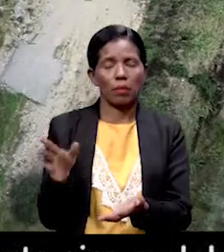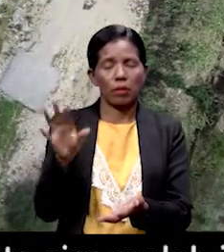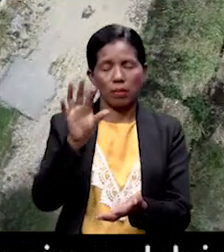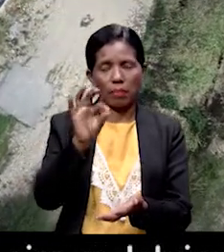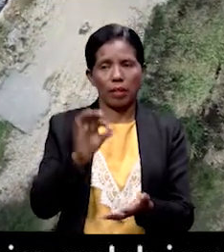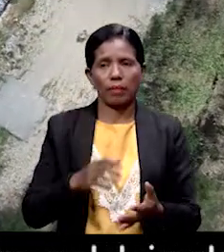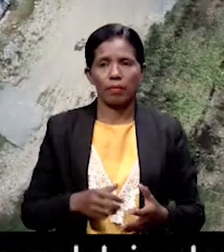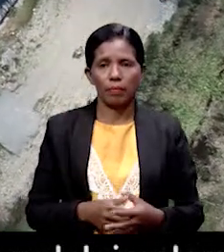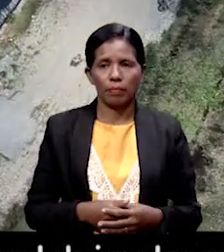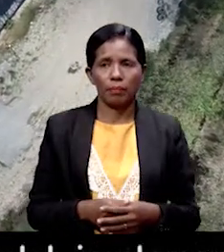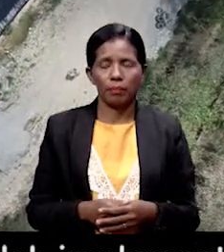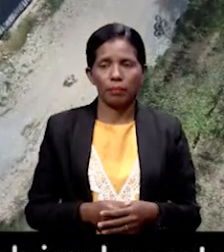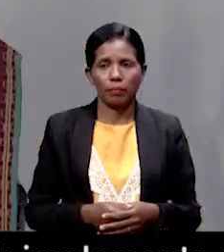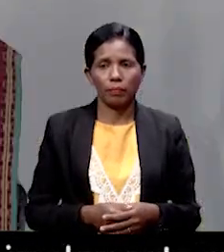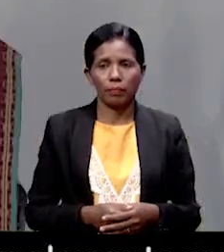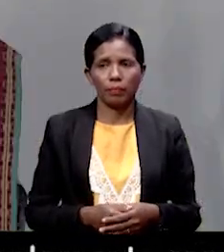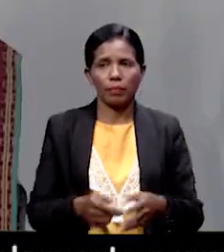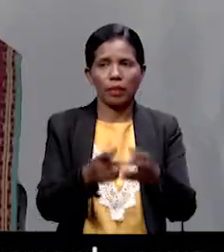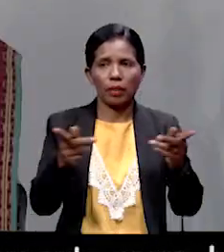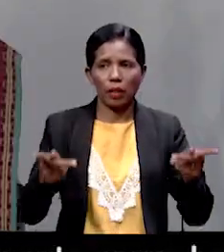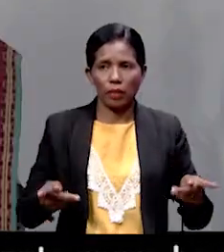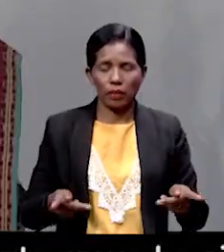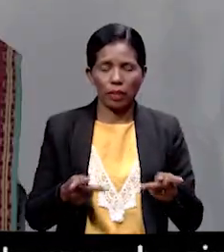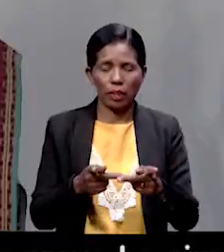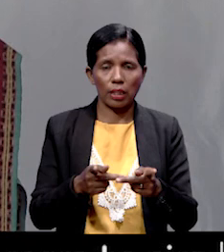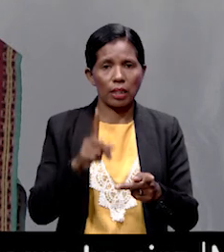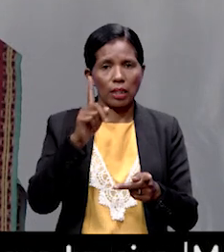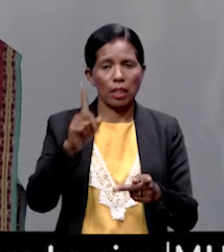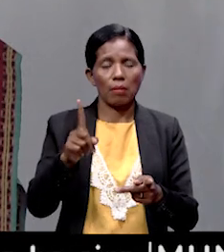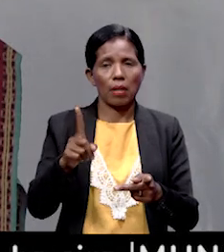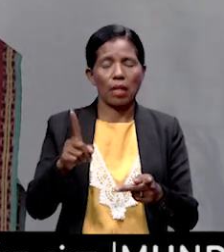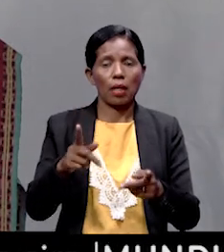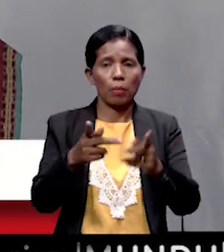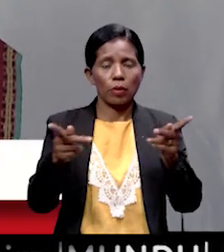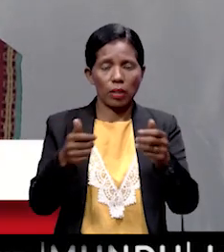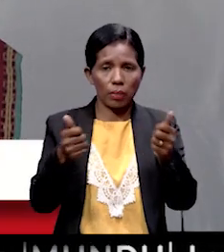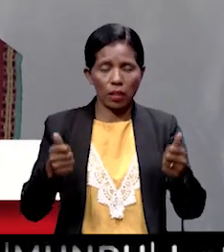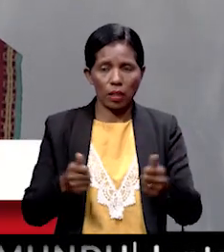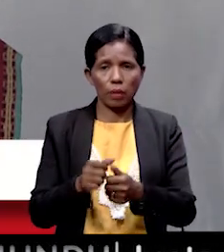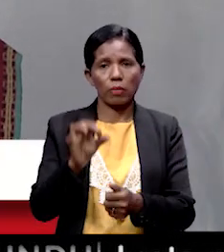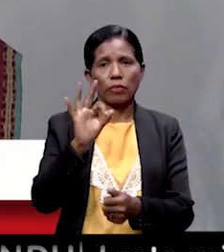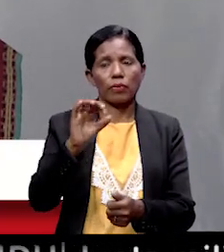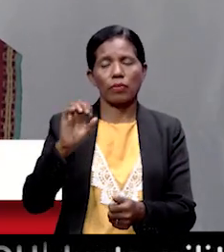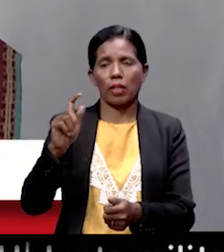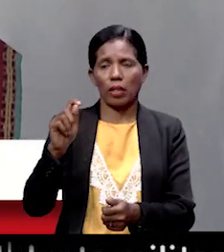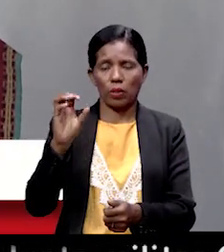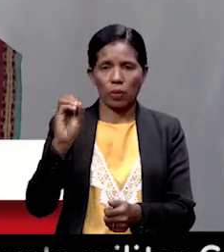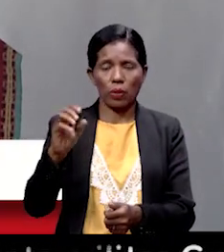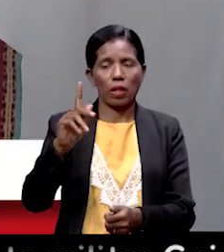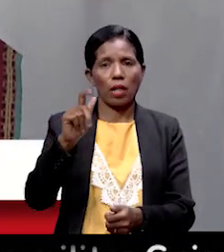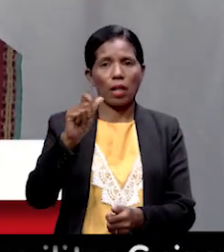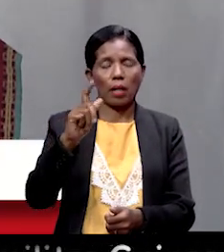halu iha fatu tul fatu ida baka Fetokmaus nebe nuklear nesi do mili korenta